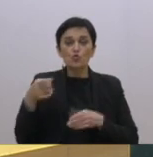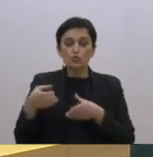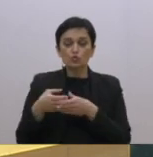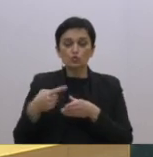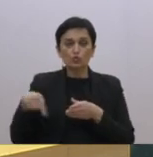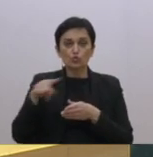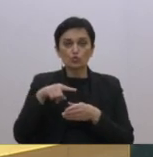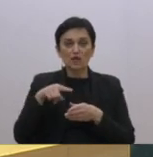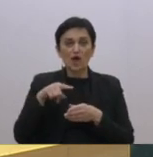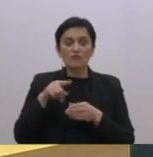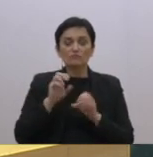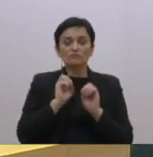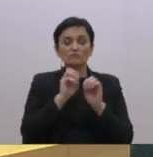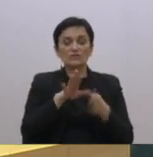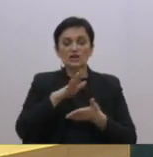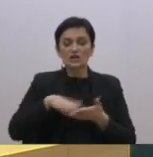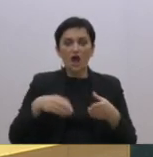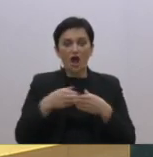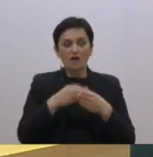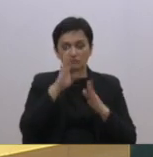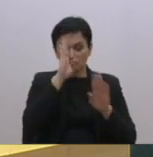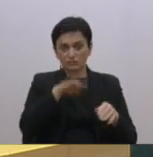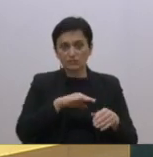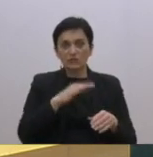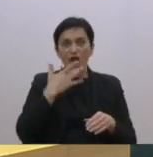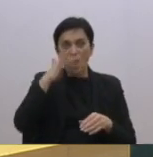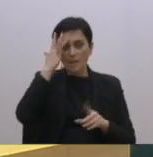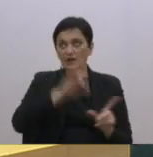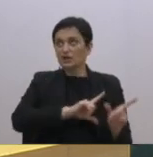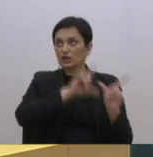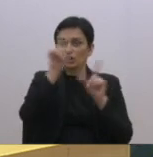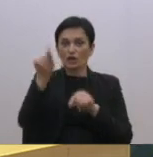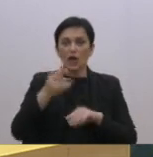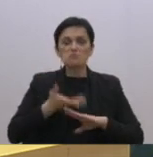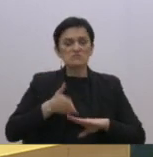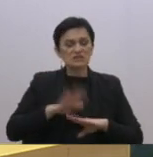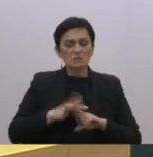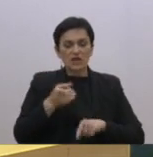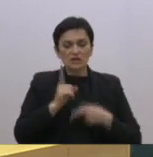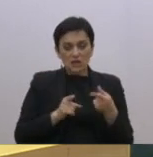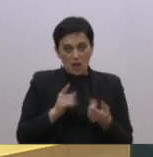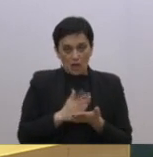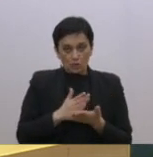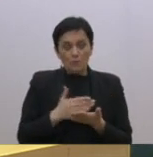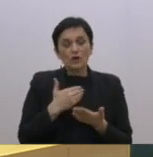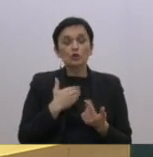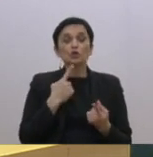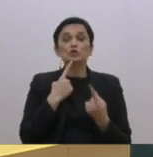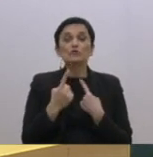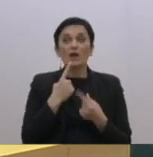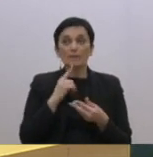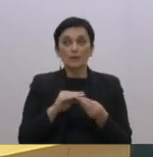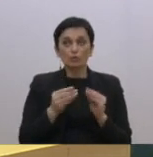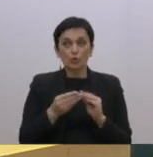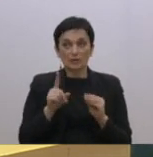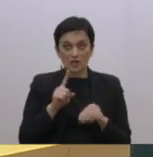დატოვა პატაკის გარეშე შემადგენლობა და წავიდა ამერიკაში ემიგრაციაში. Ეს არის მძიმე რეალობა და ჩვენ საუბრობთ იმ პრობლემებზე, სწორედ